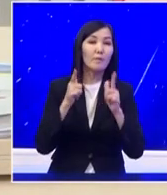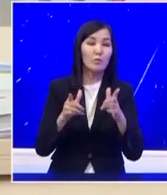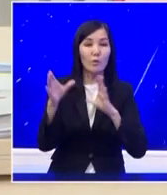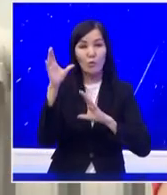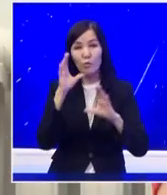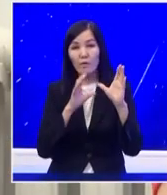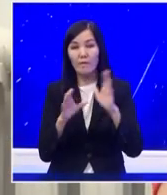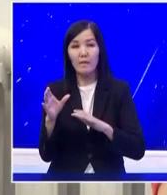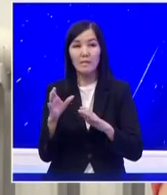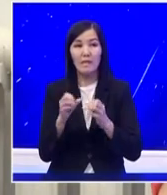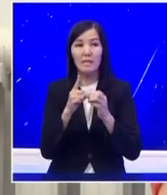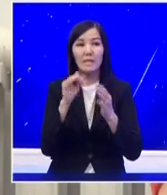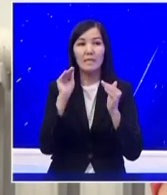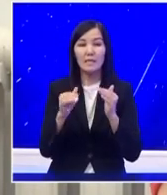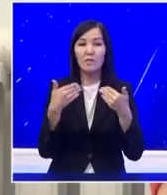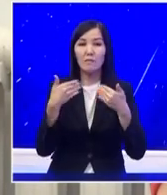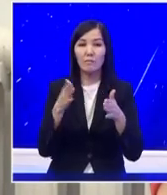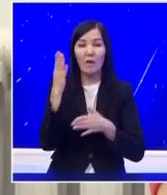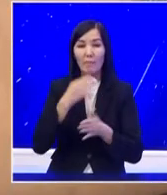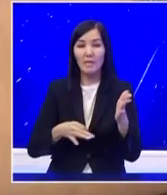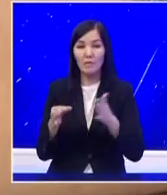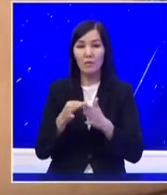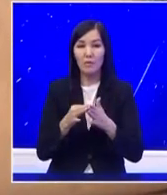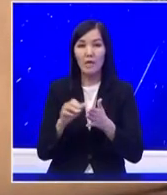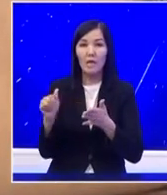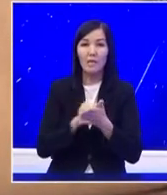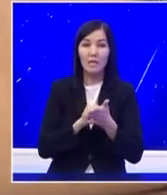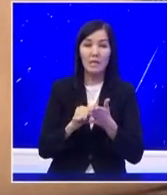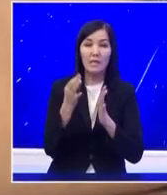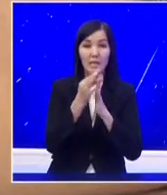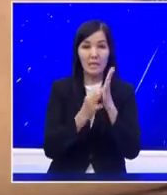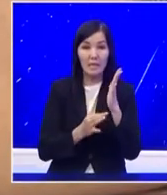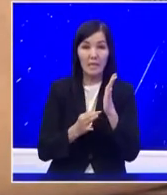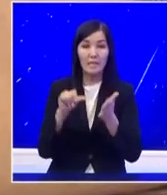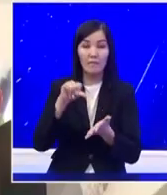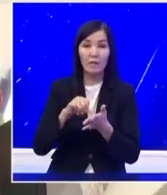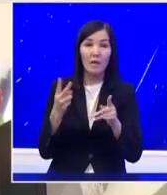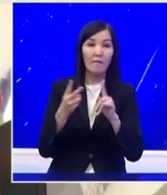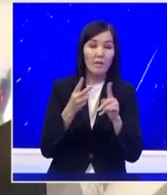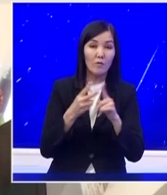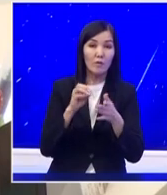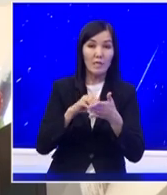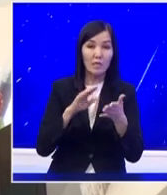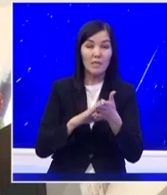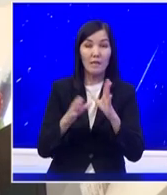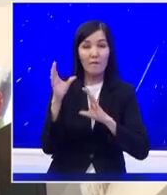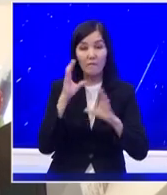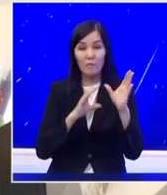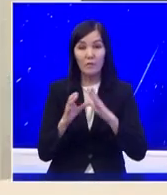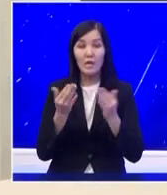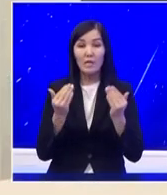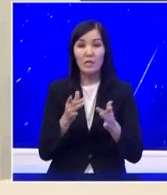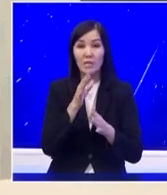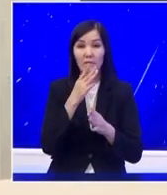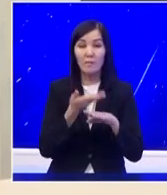университет пройден. Более 11 тысяч выпускников Алматинской области сдали единое национальное тестирование. Второй этап – зачисления в ВУЗ. Как это сделать во время пандемии